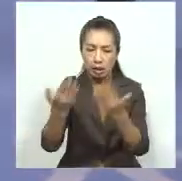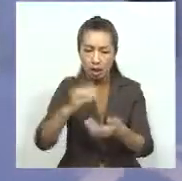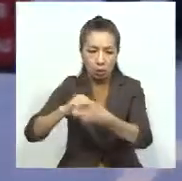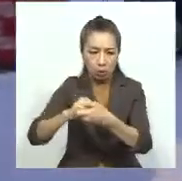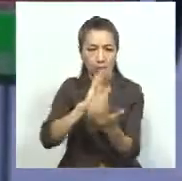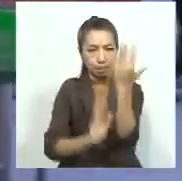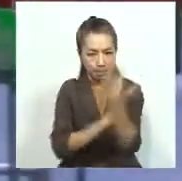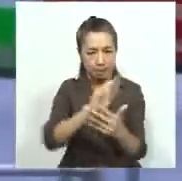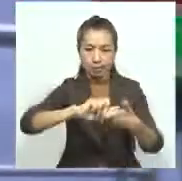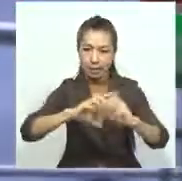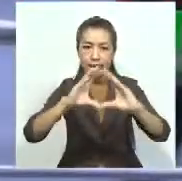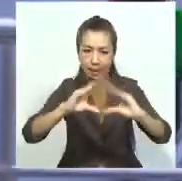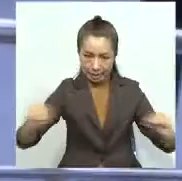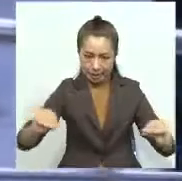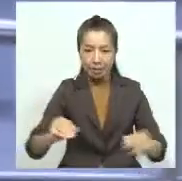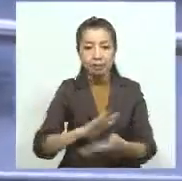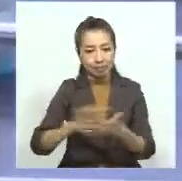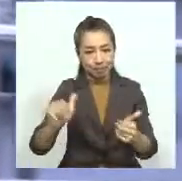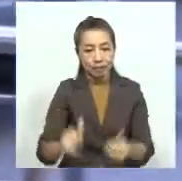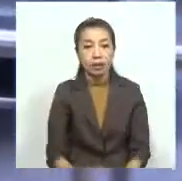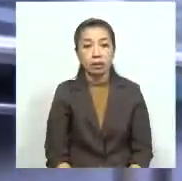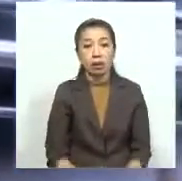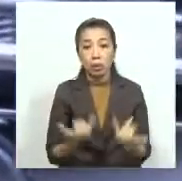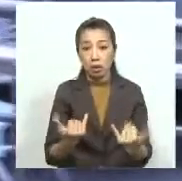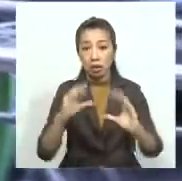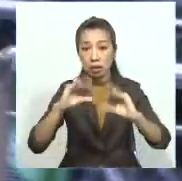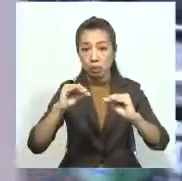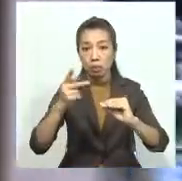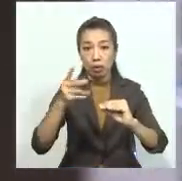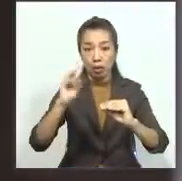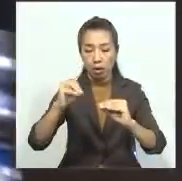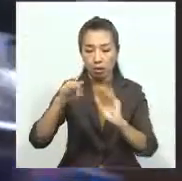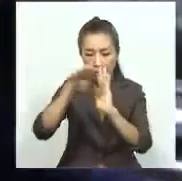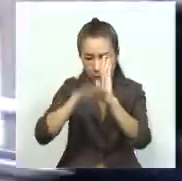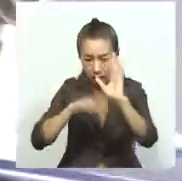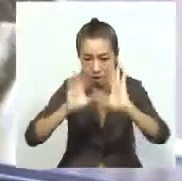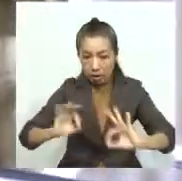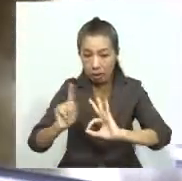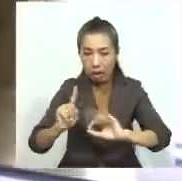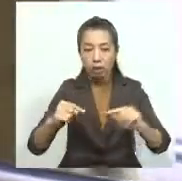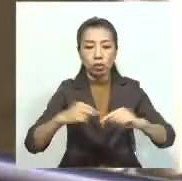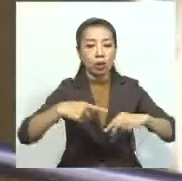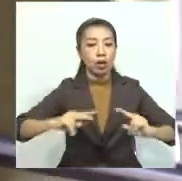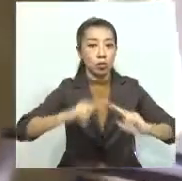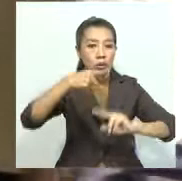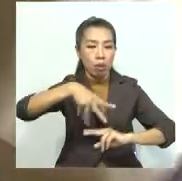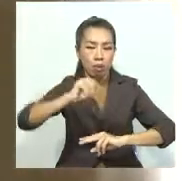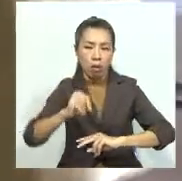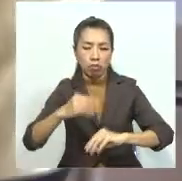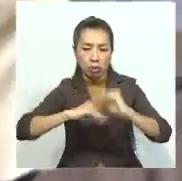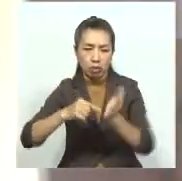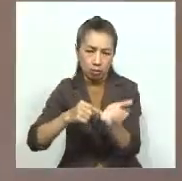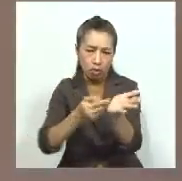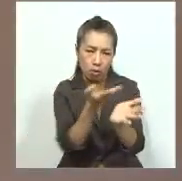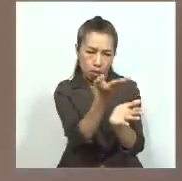ขขณะที่วาระที่น่าสนใจในวันนี้นะคะกระทรวงพัฒนาสังคมและความมั่นคงของมนุษย์ขออนุมัติการปรับ